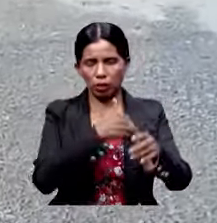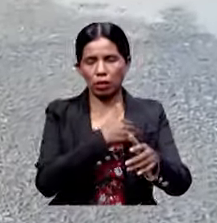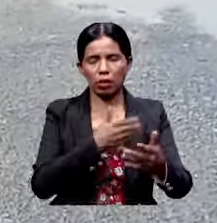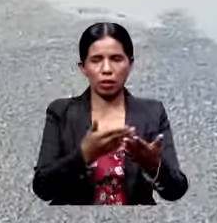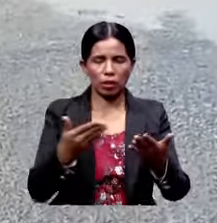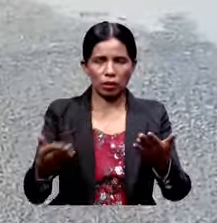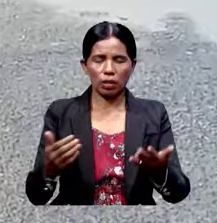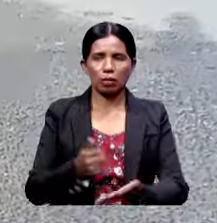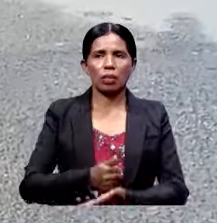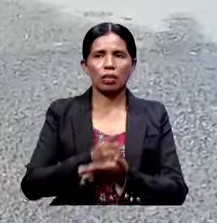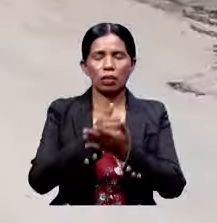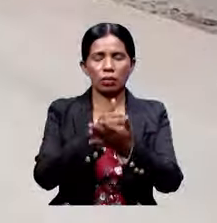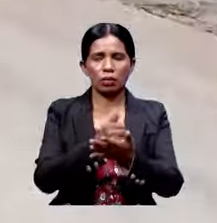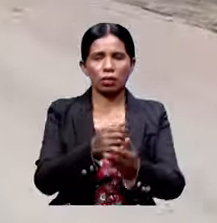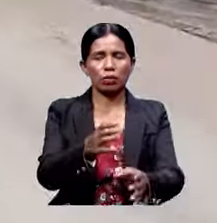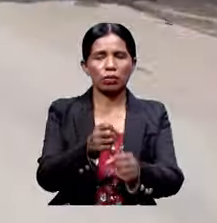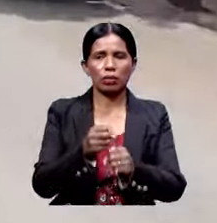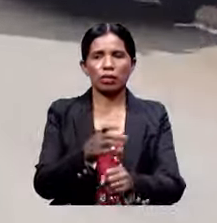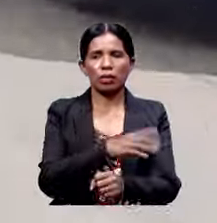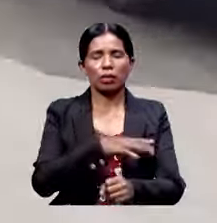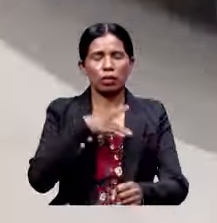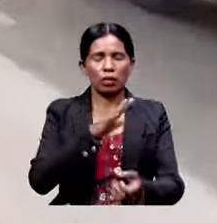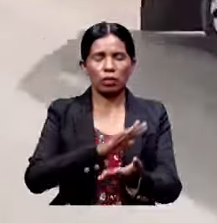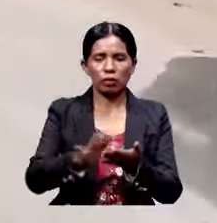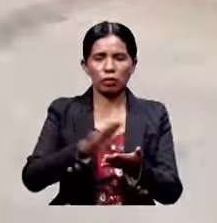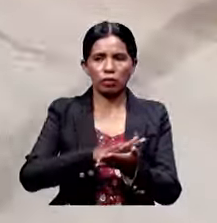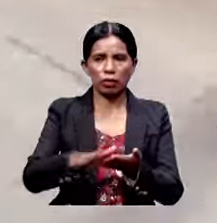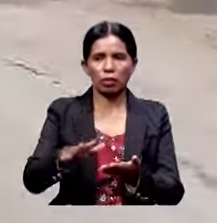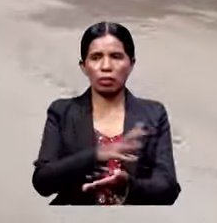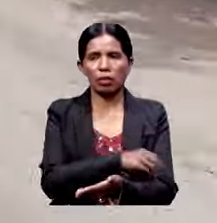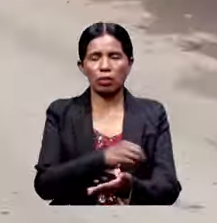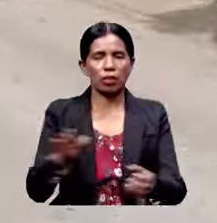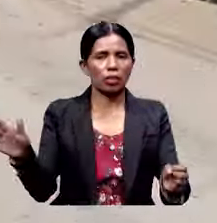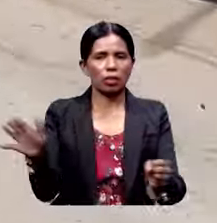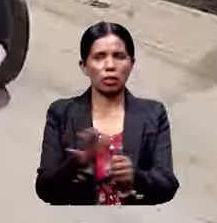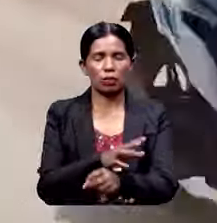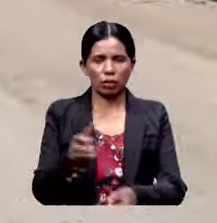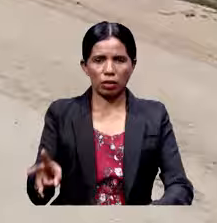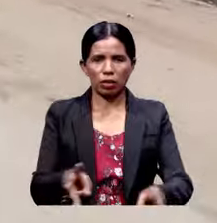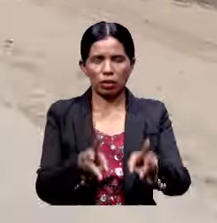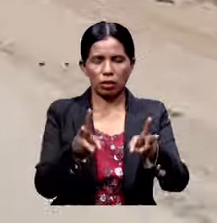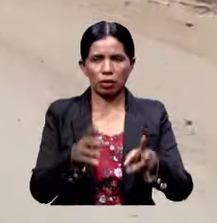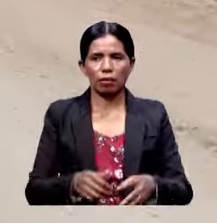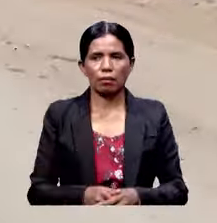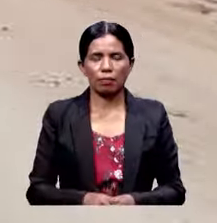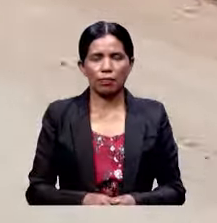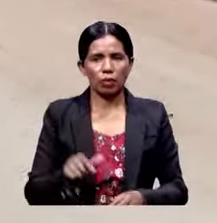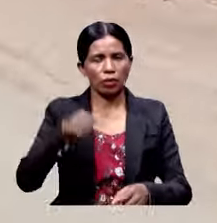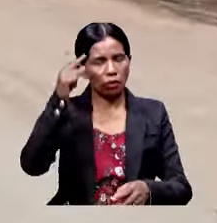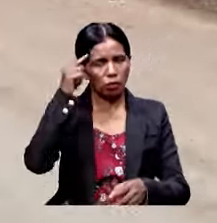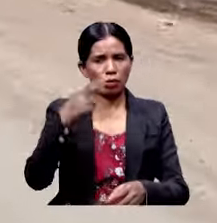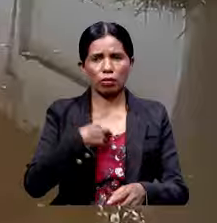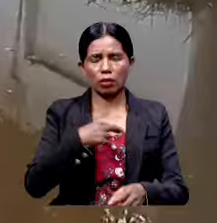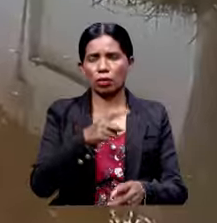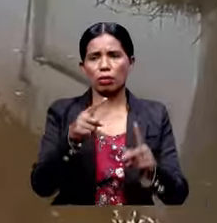fasilidade propriu atau supa rairahun no fase raiten sira nebe mak nakonu iha estrada laran. Nunemos guvernur Rasik Tohin Lor